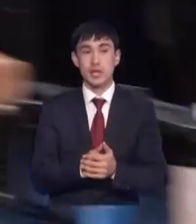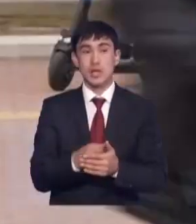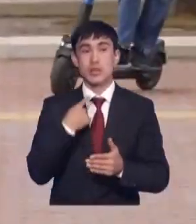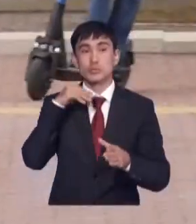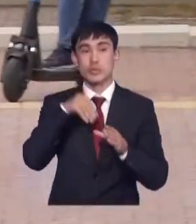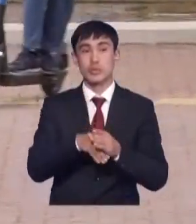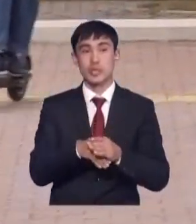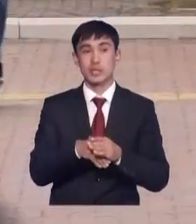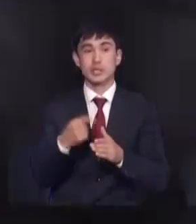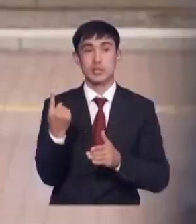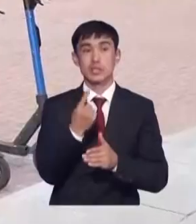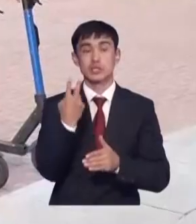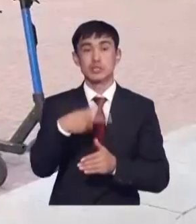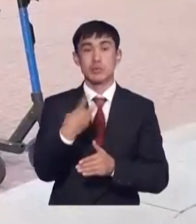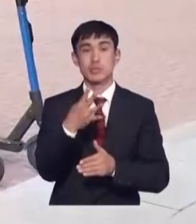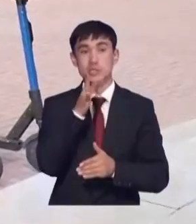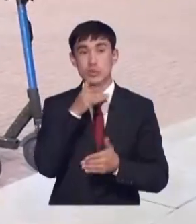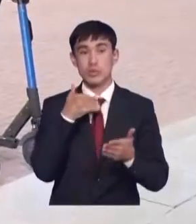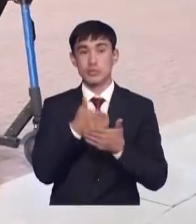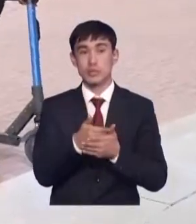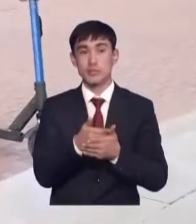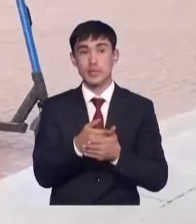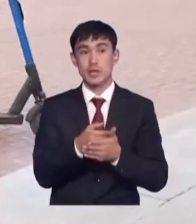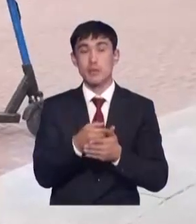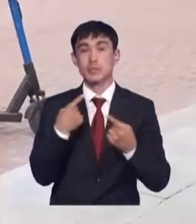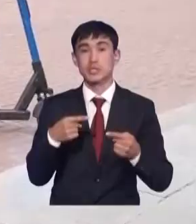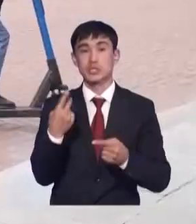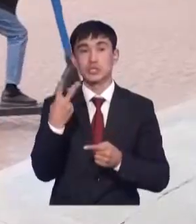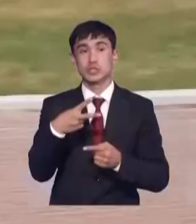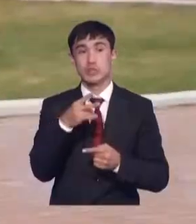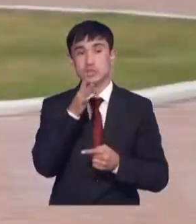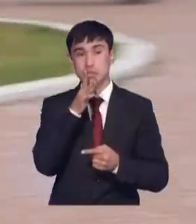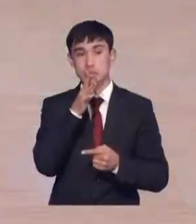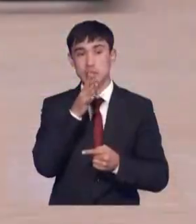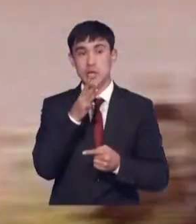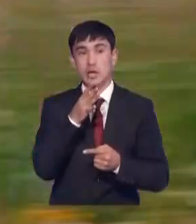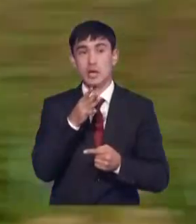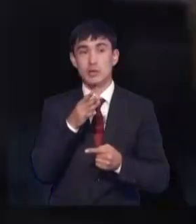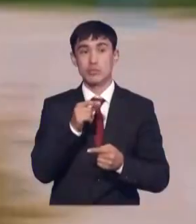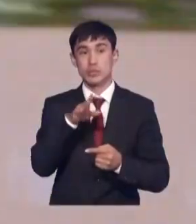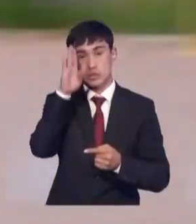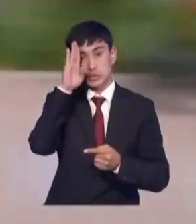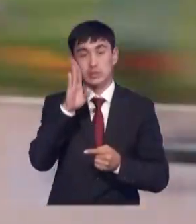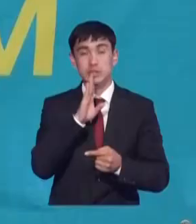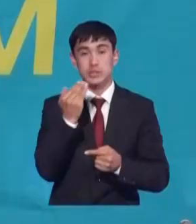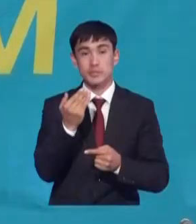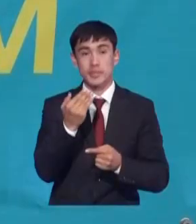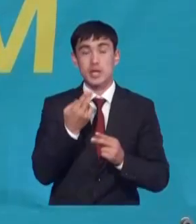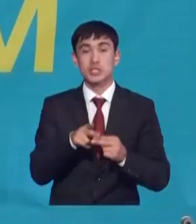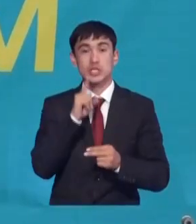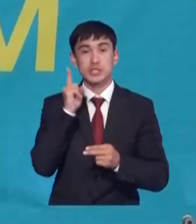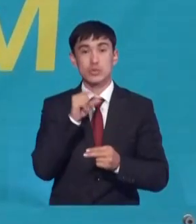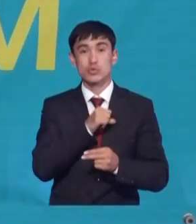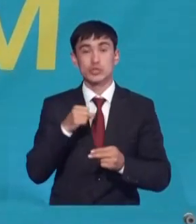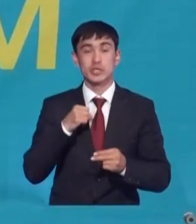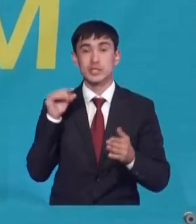беруге келгендердің алды 25-ке енді келіпті. Өзгелері 20-ның ар жақ бер жағында. Тепсе темір үзетін шақтары. Жалынды жастар